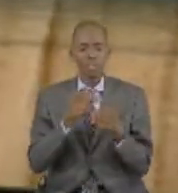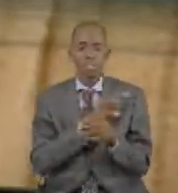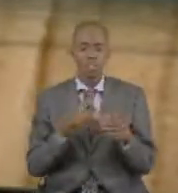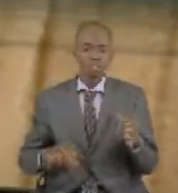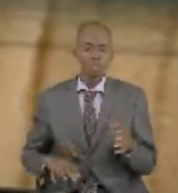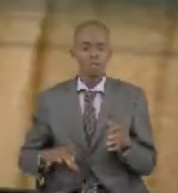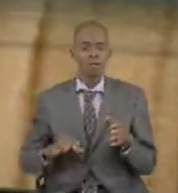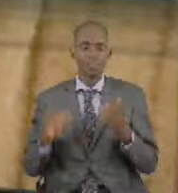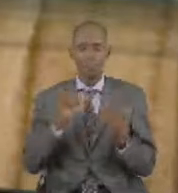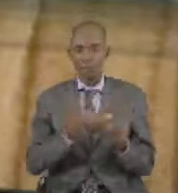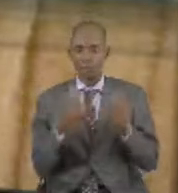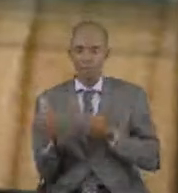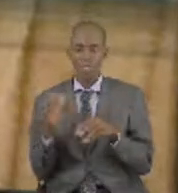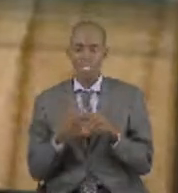Christ,